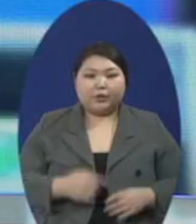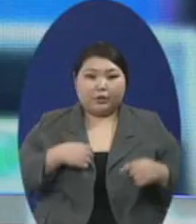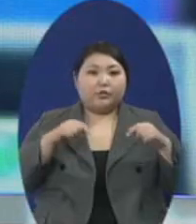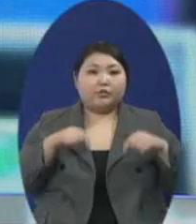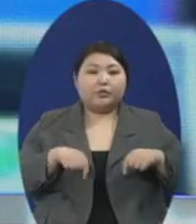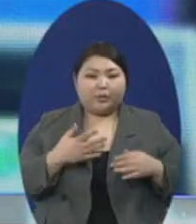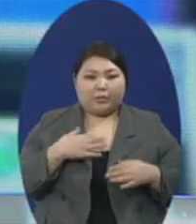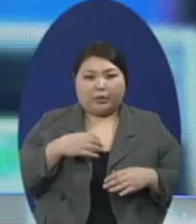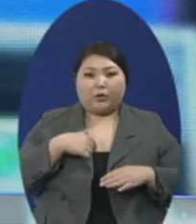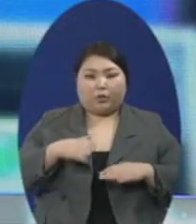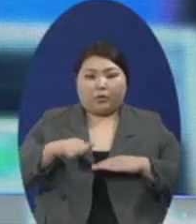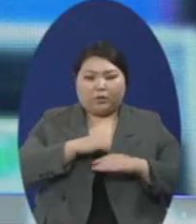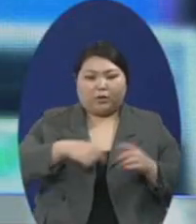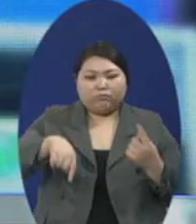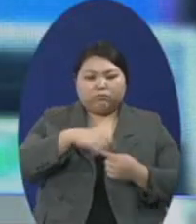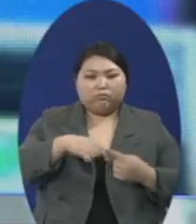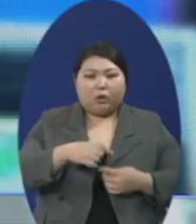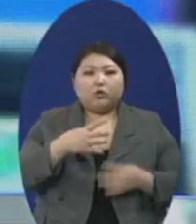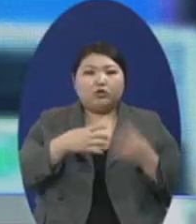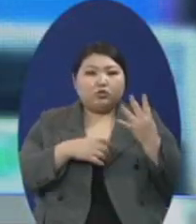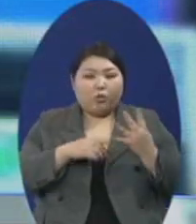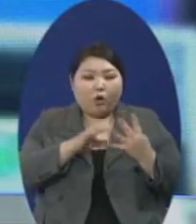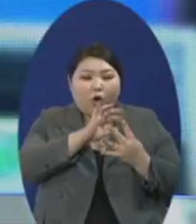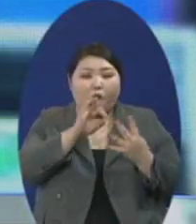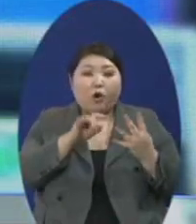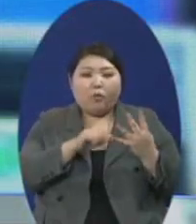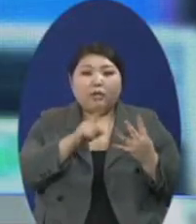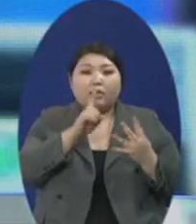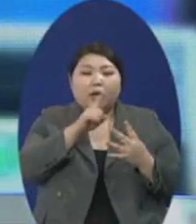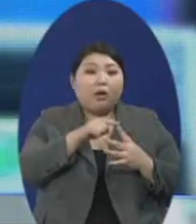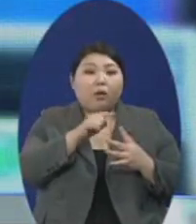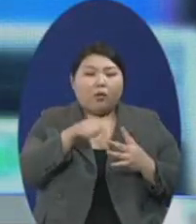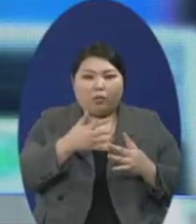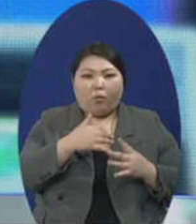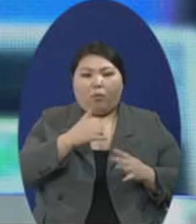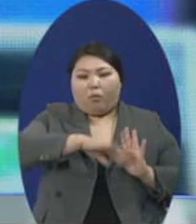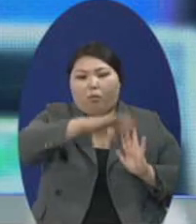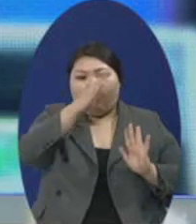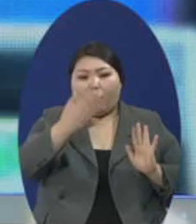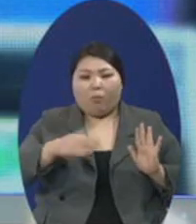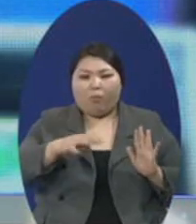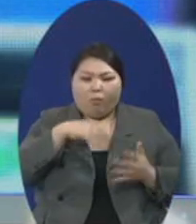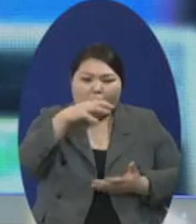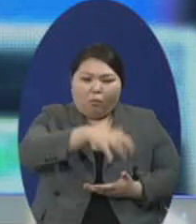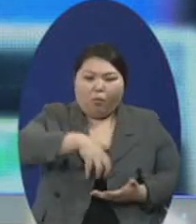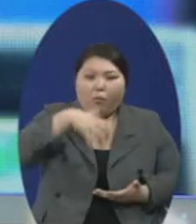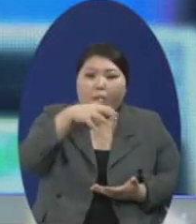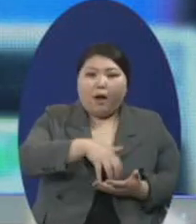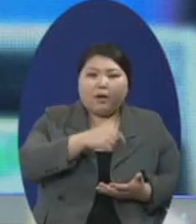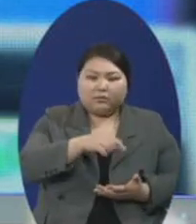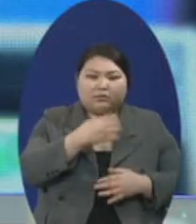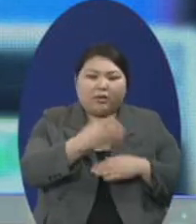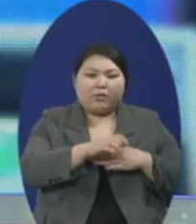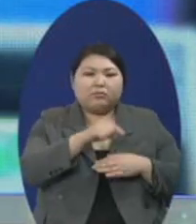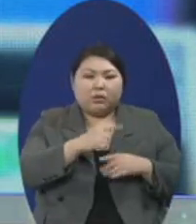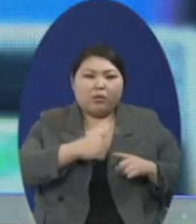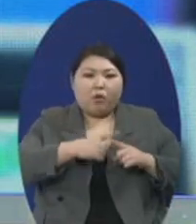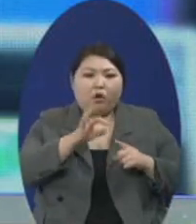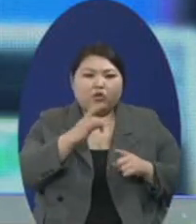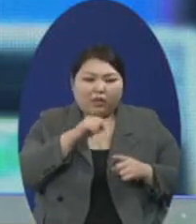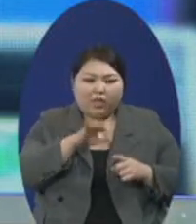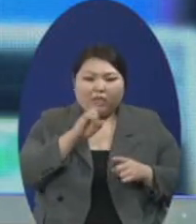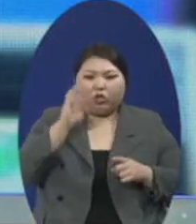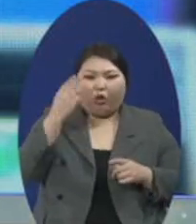Өнөөдөр байдлаар манай улс дээр эргэлдэж байгаа дөрөв дэх төвийн нэг нь уулуурхайн салбарт хамаарч байна. Цаашид энэ салбар илүү эм үрдэг шингэсэн ил тод